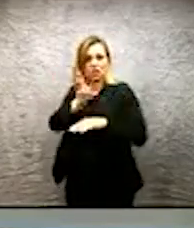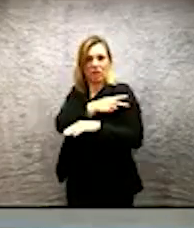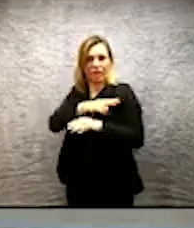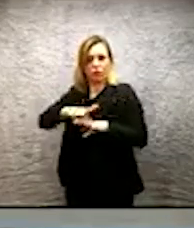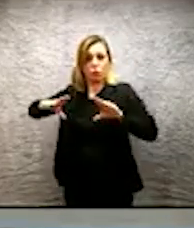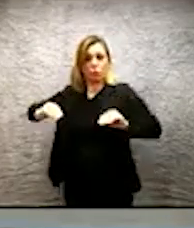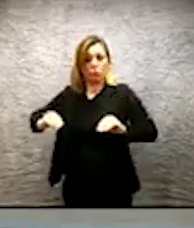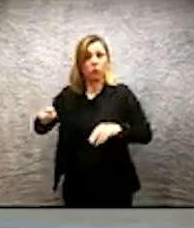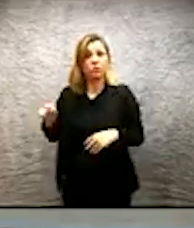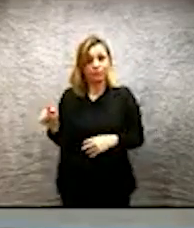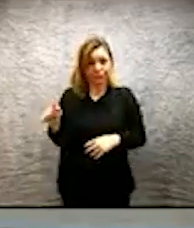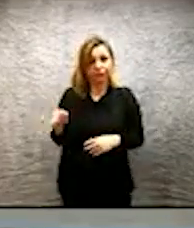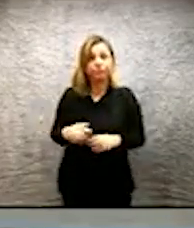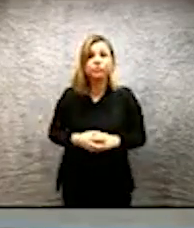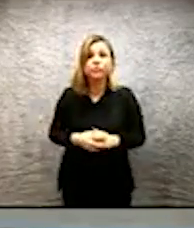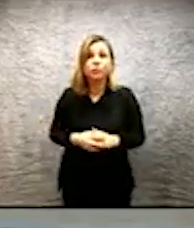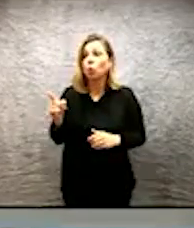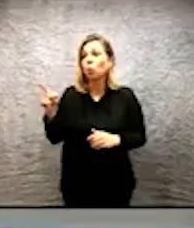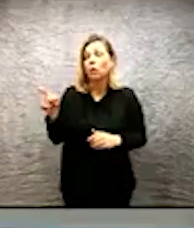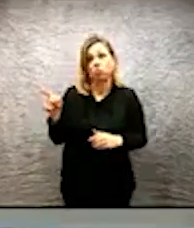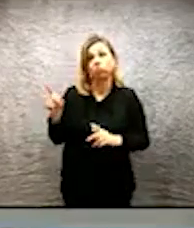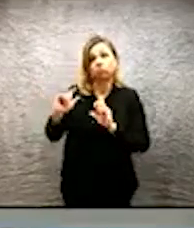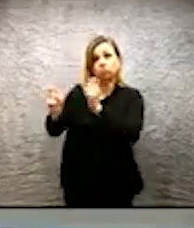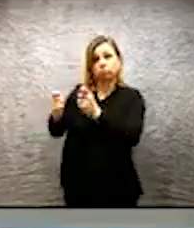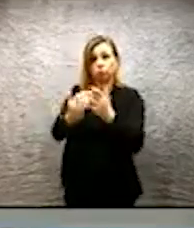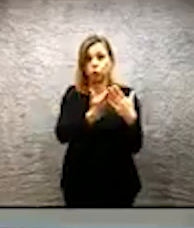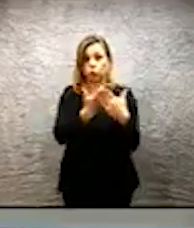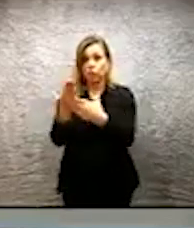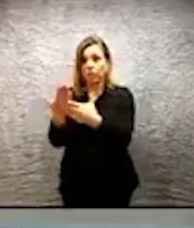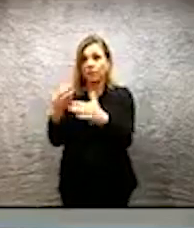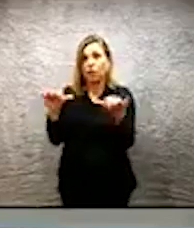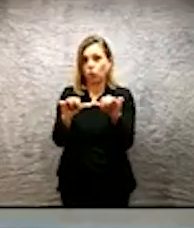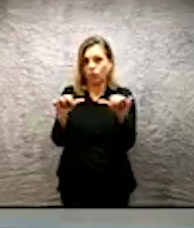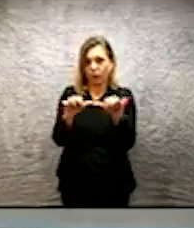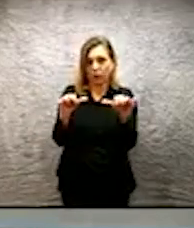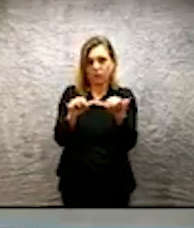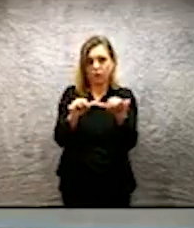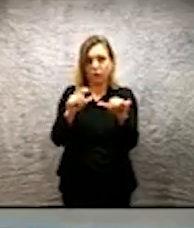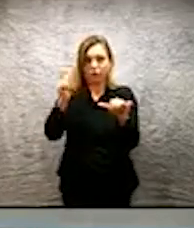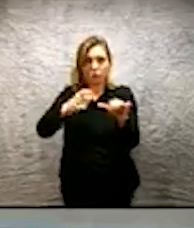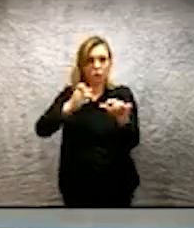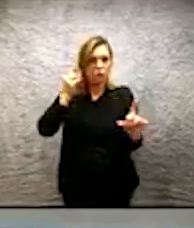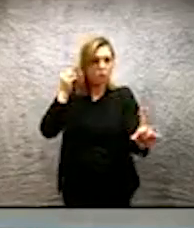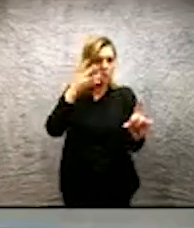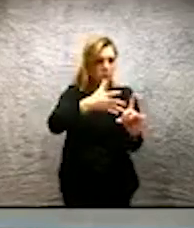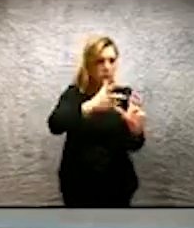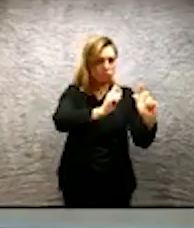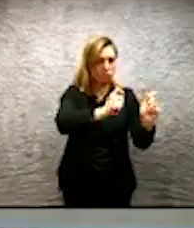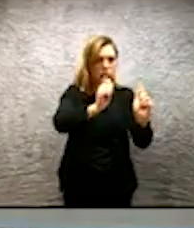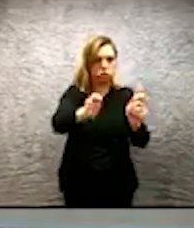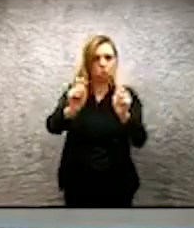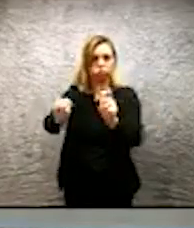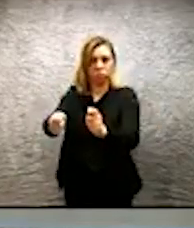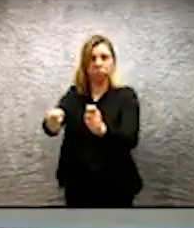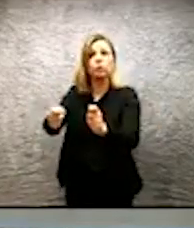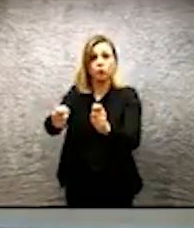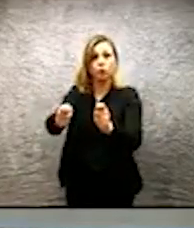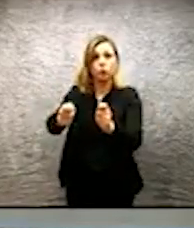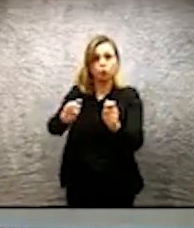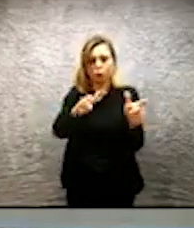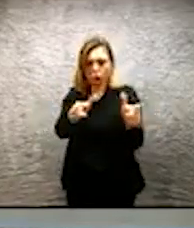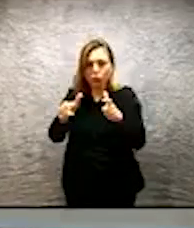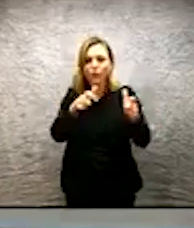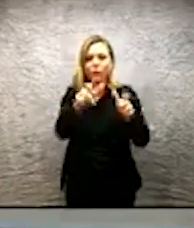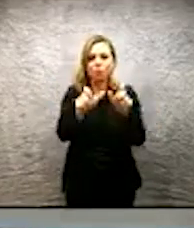à chaque matin, en fait, assigner les missions de surveillance aux agents qui seront derrière les